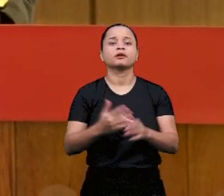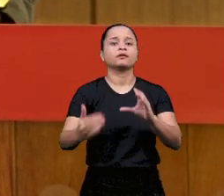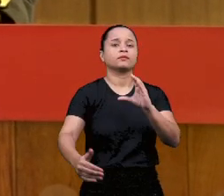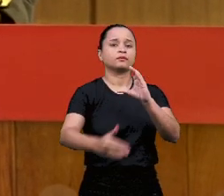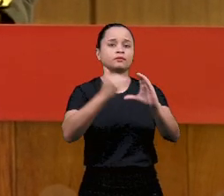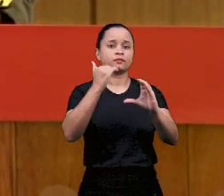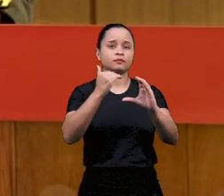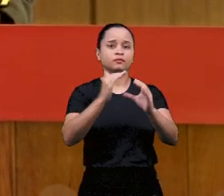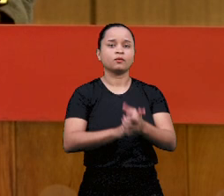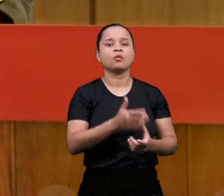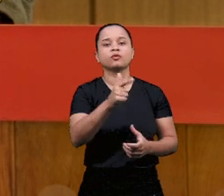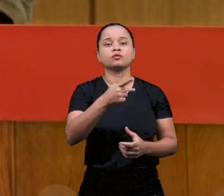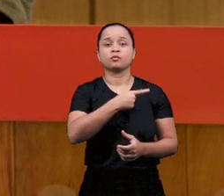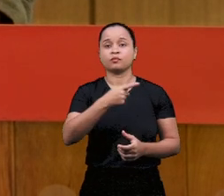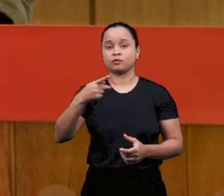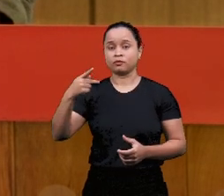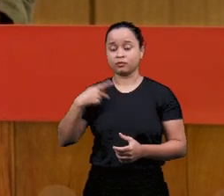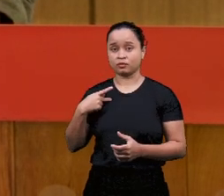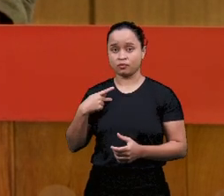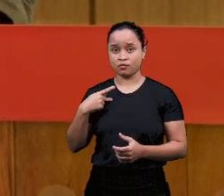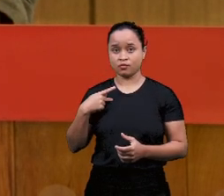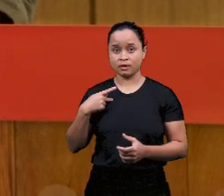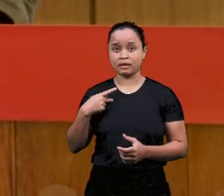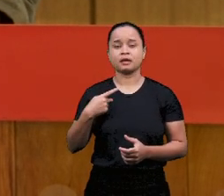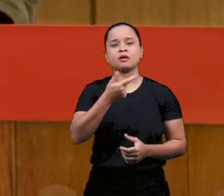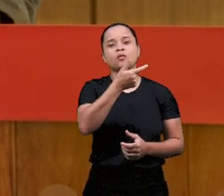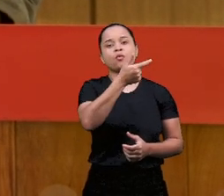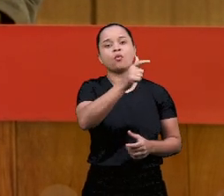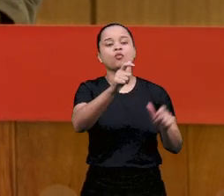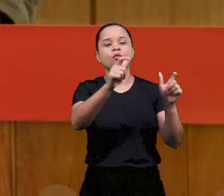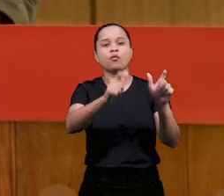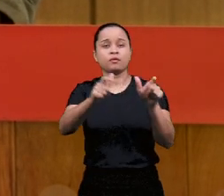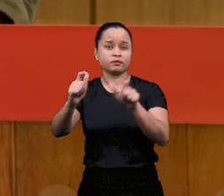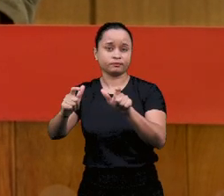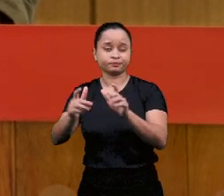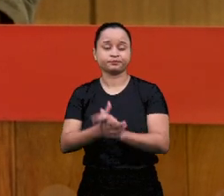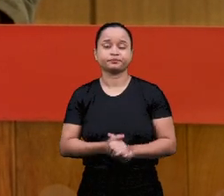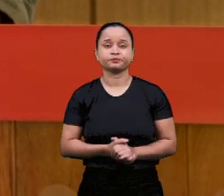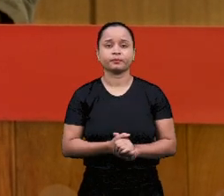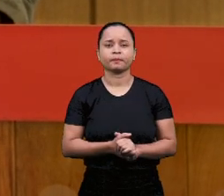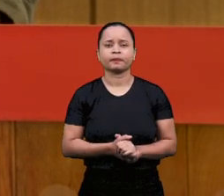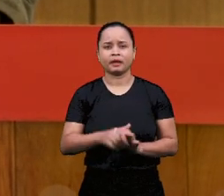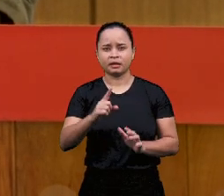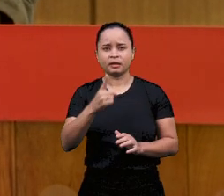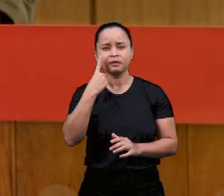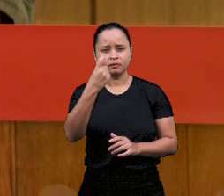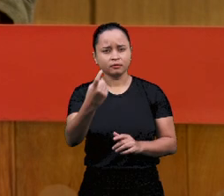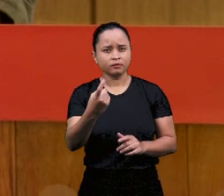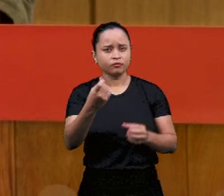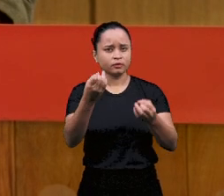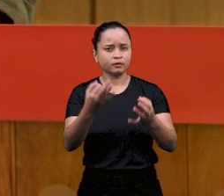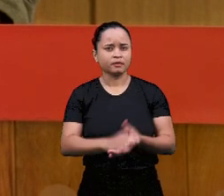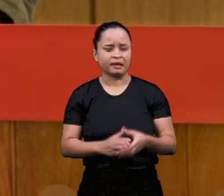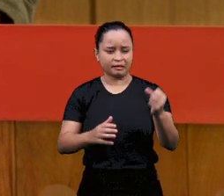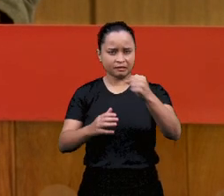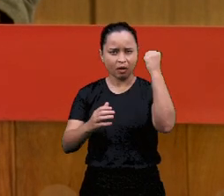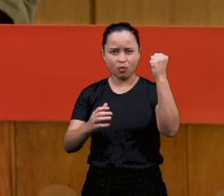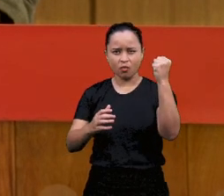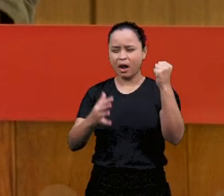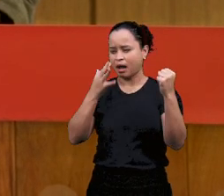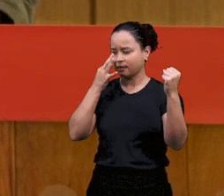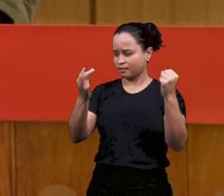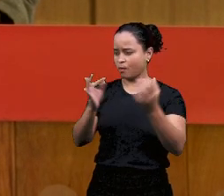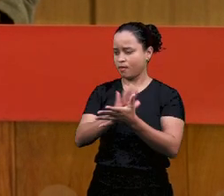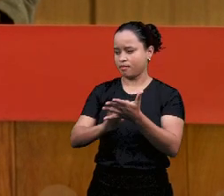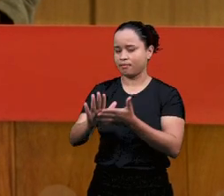envoyé cette participation, c'est le pasteur Delphi Sula, qui vient de Burundi. Il a dit, Saül n'observait pas les orientations du Seigneur parce qu'il